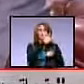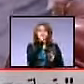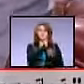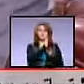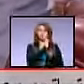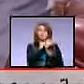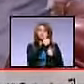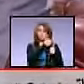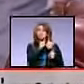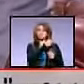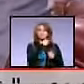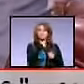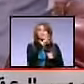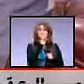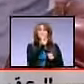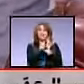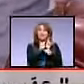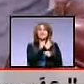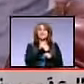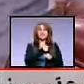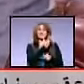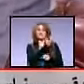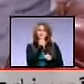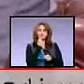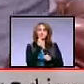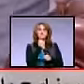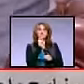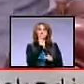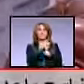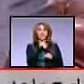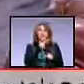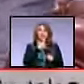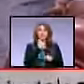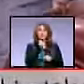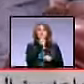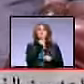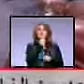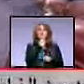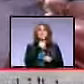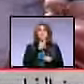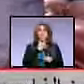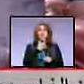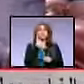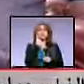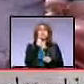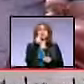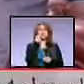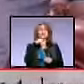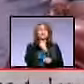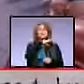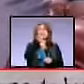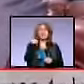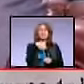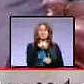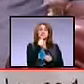ورائع اسمه واحد من الناس، ممكن استلف منك اسم البرنامج الفيلم ده عشان اسميه البرنامج بتاعي؟ قال لي اوي اوي اوي، هو دمه خفيف جدا وحبوب جدا